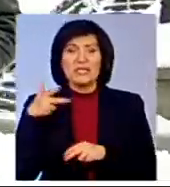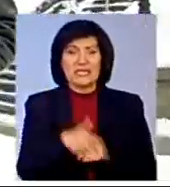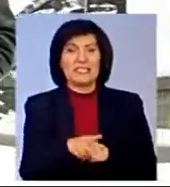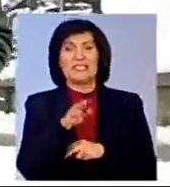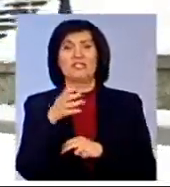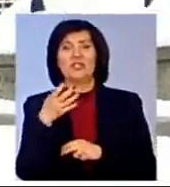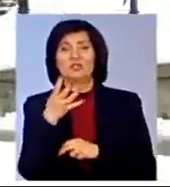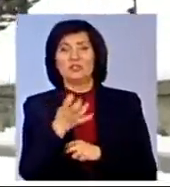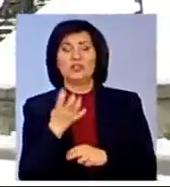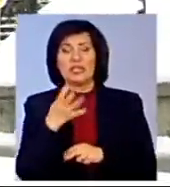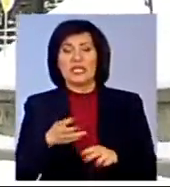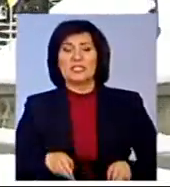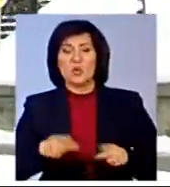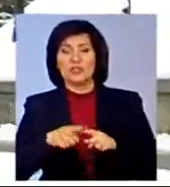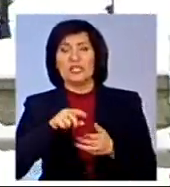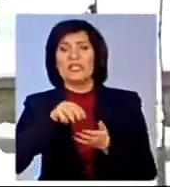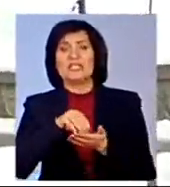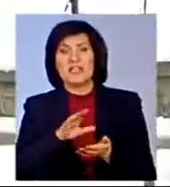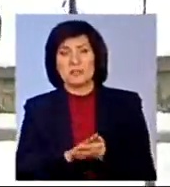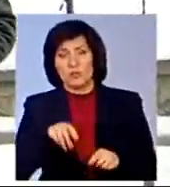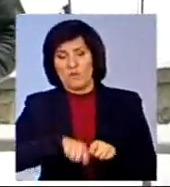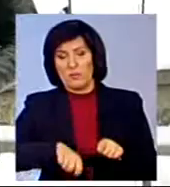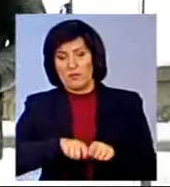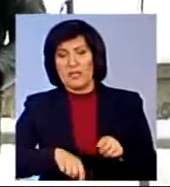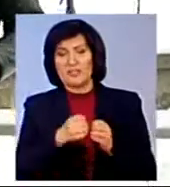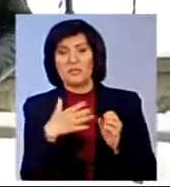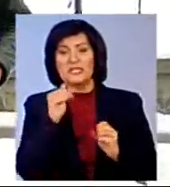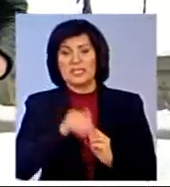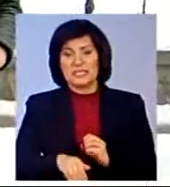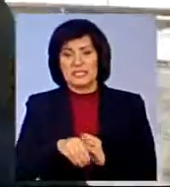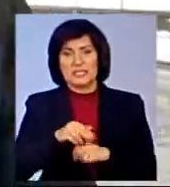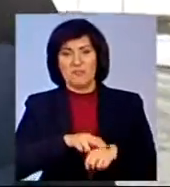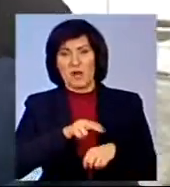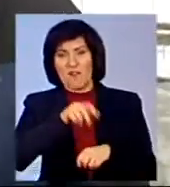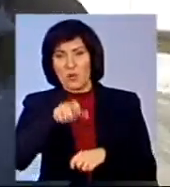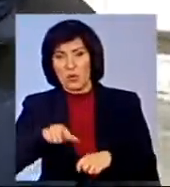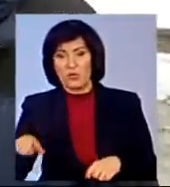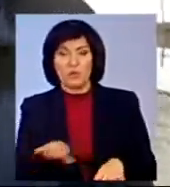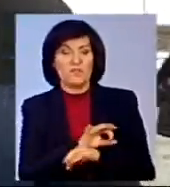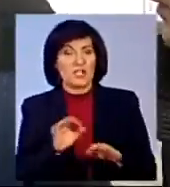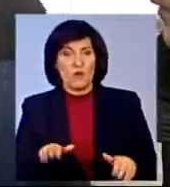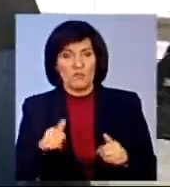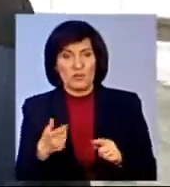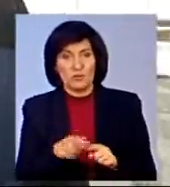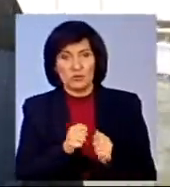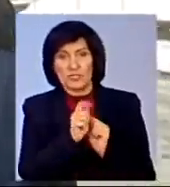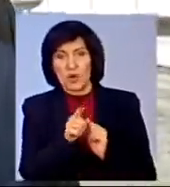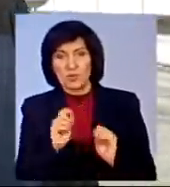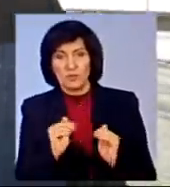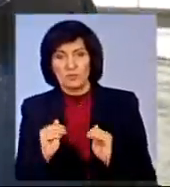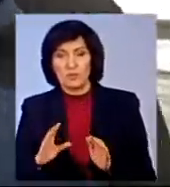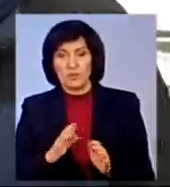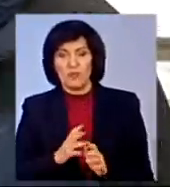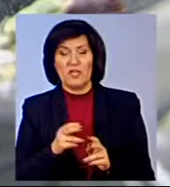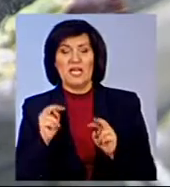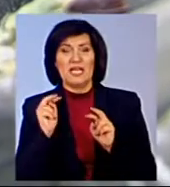3404 злочини, тобто які зареєстровані. Перевіряються понад 15 тисяч там правоохоронців. В ідеальному варіанті це, щоб за кожним епізодом був